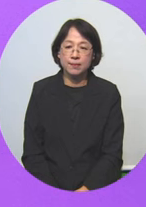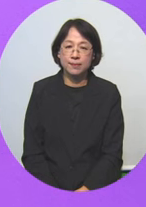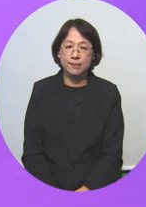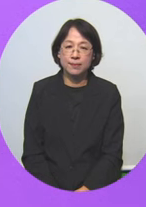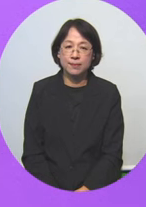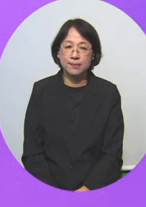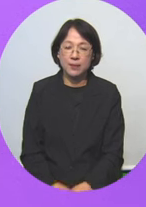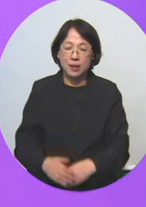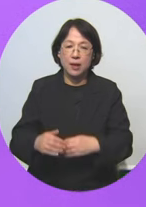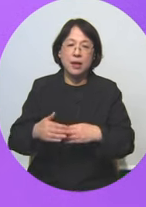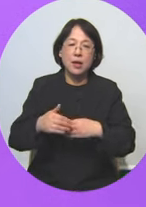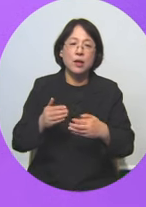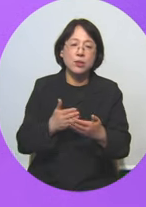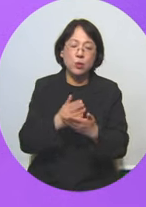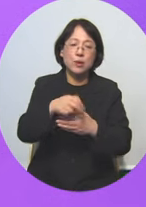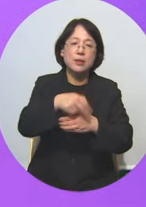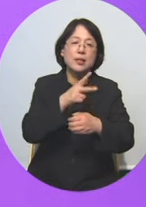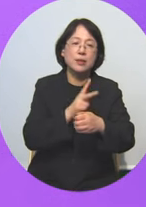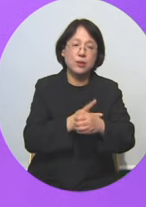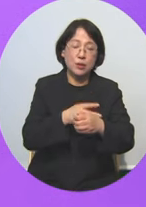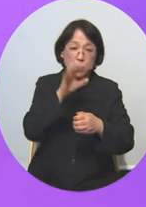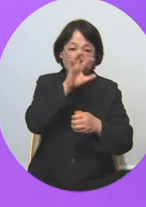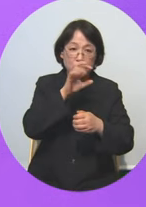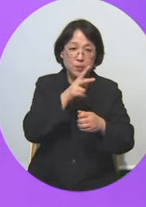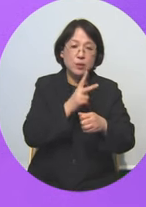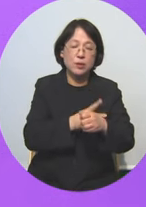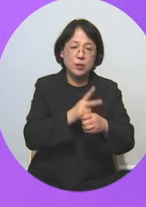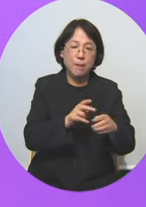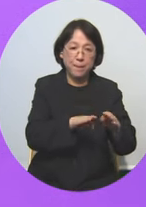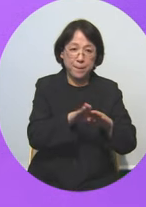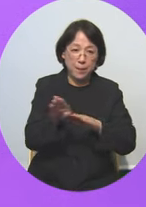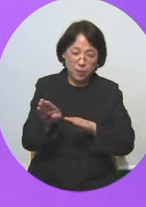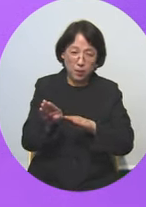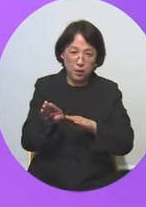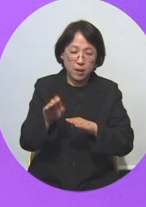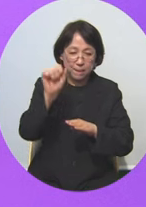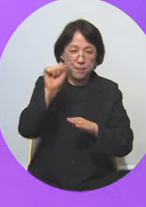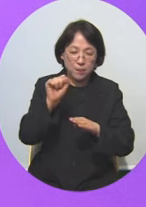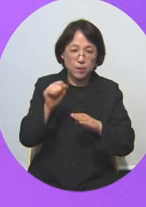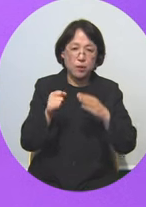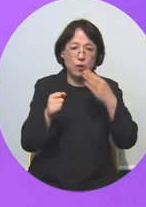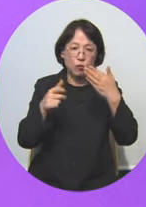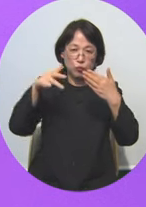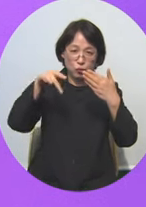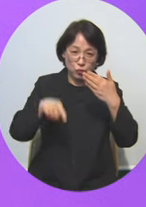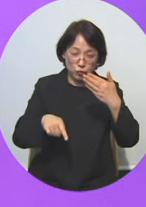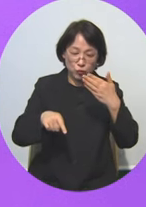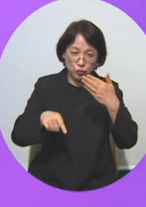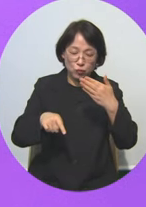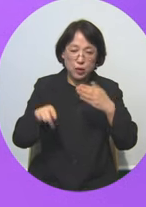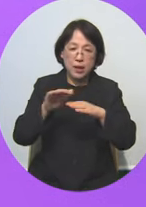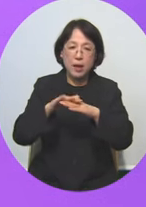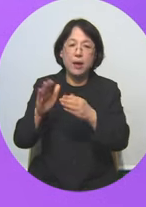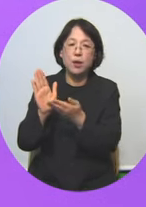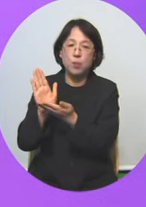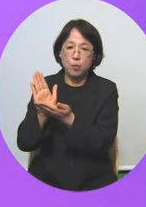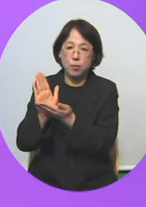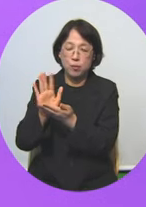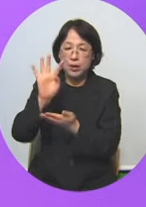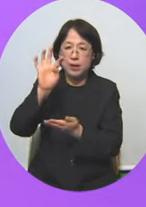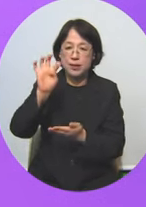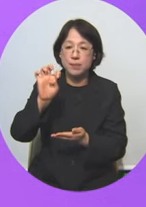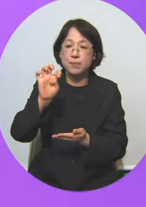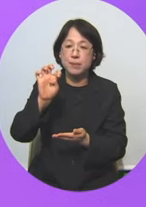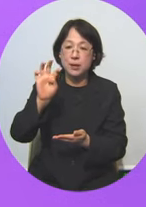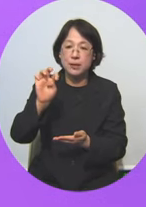네, 전공의들이 진료 현장을 떠난 지도 9주째로 접어들었습니다. 의사 집단행동 중앙사고수습본부가 34차 회의를 열고